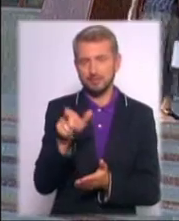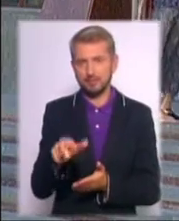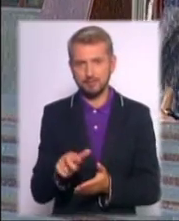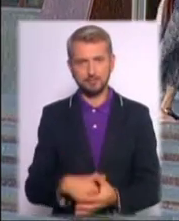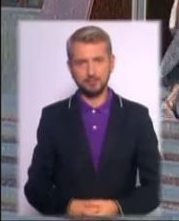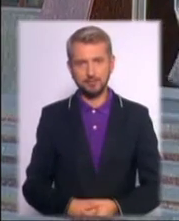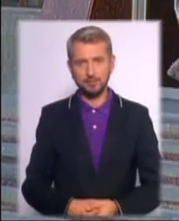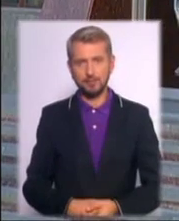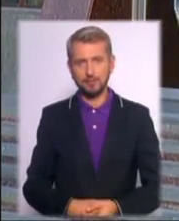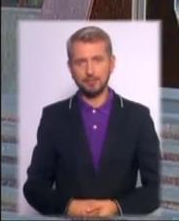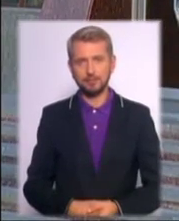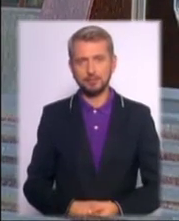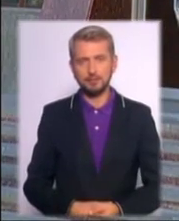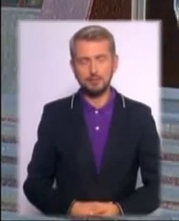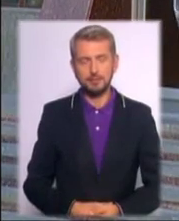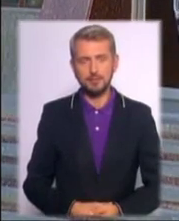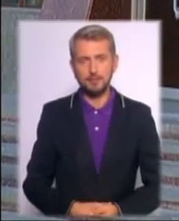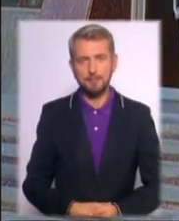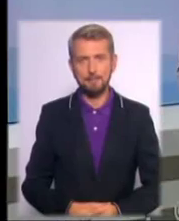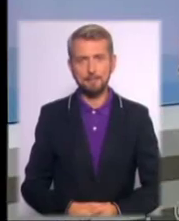Юлія Подшивалова, Олег Борщевський, телеканал Київ.